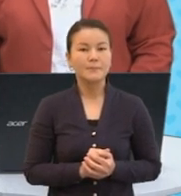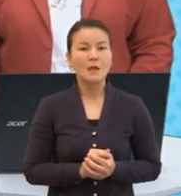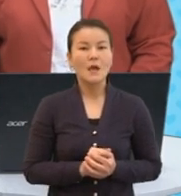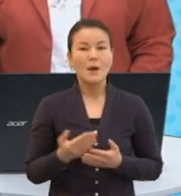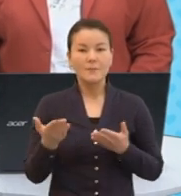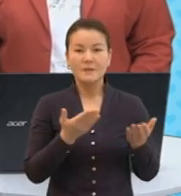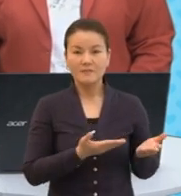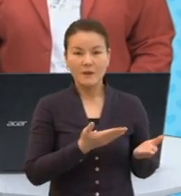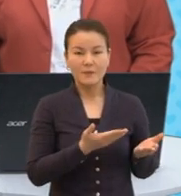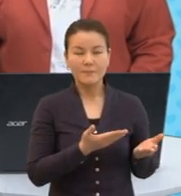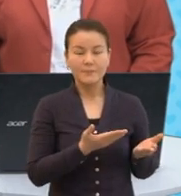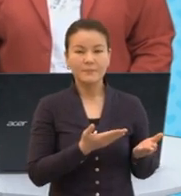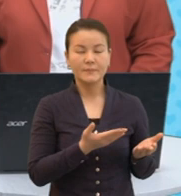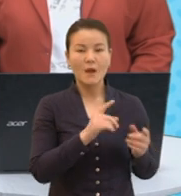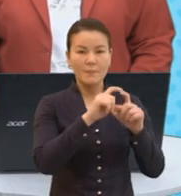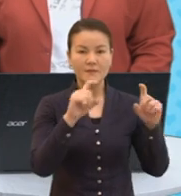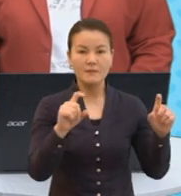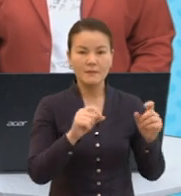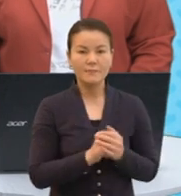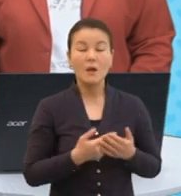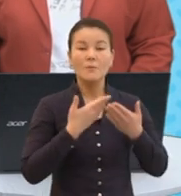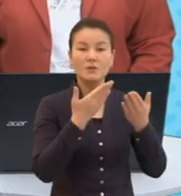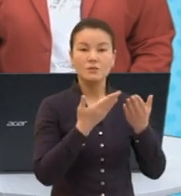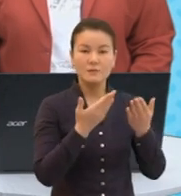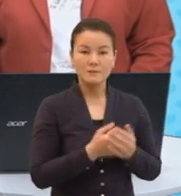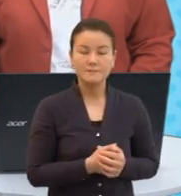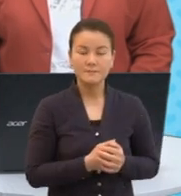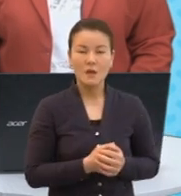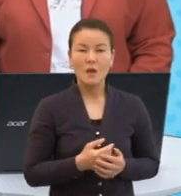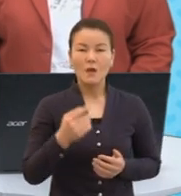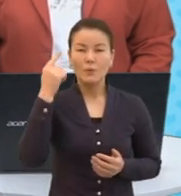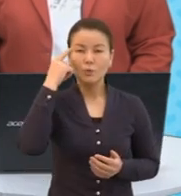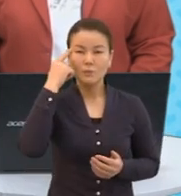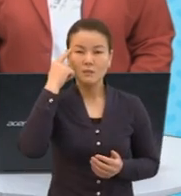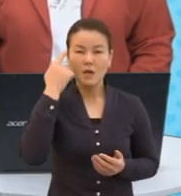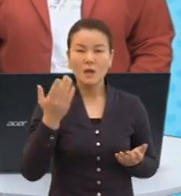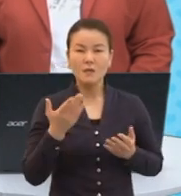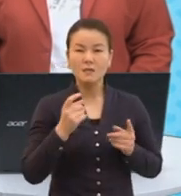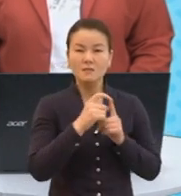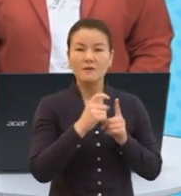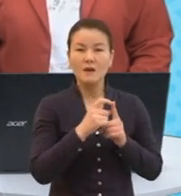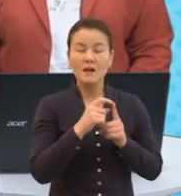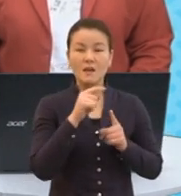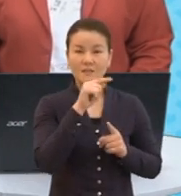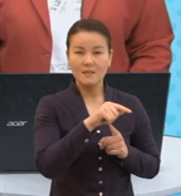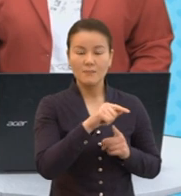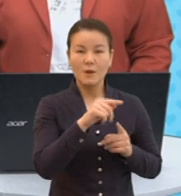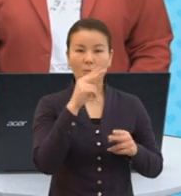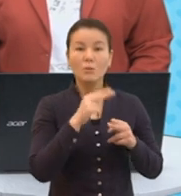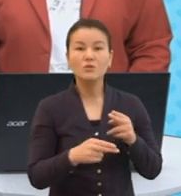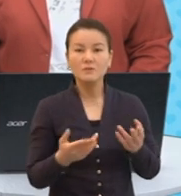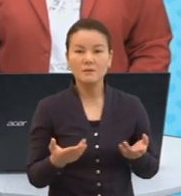Перед вами определение. Прочитайте его и подумайте, какие слова здесь пропущены.